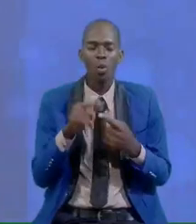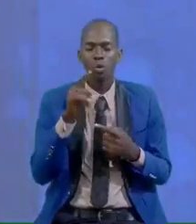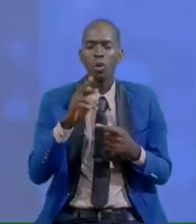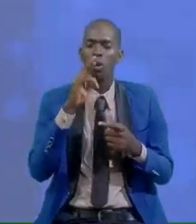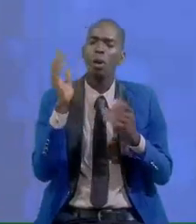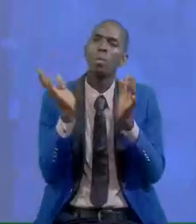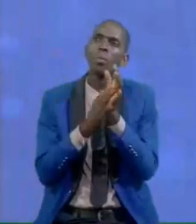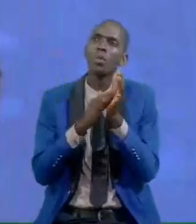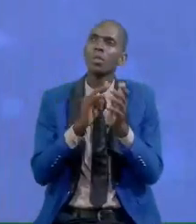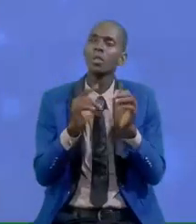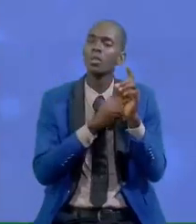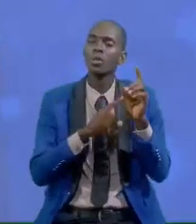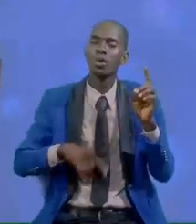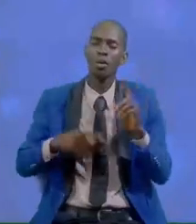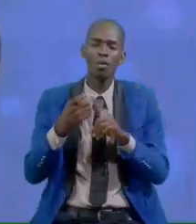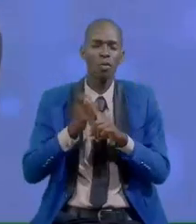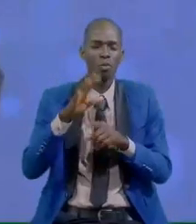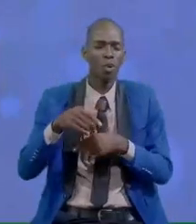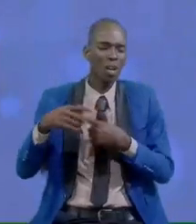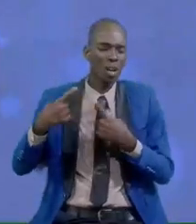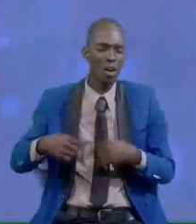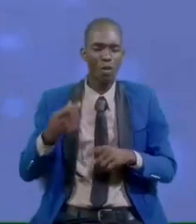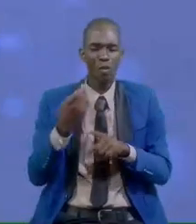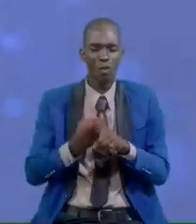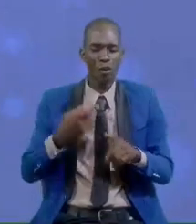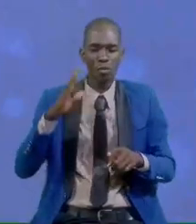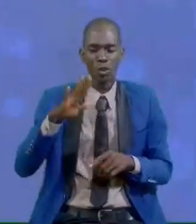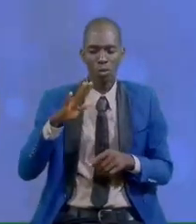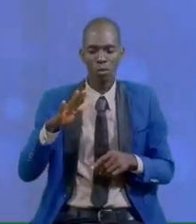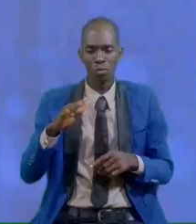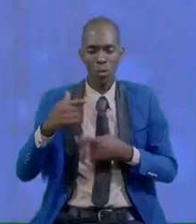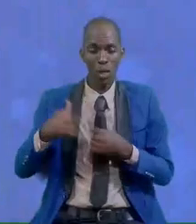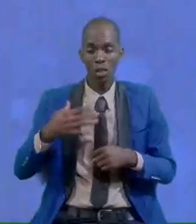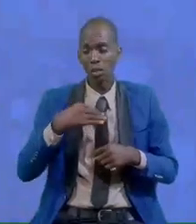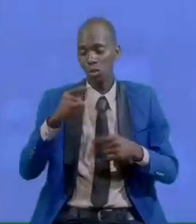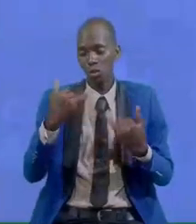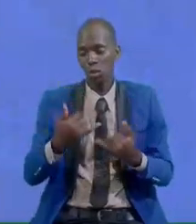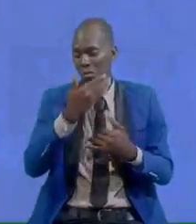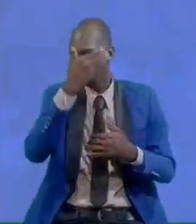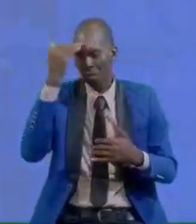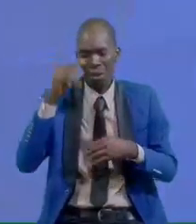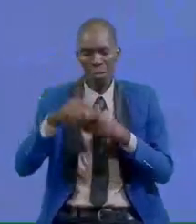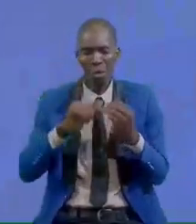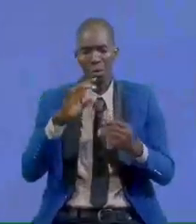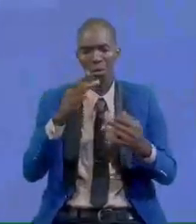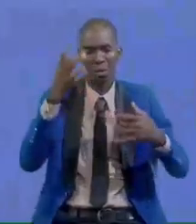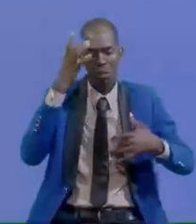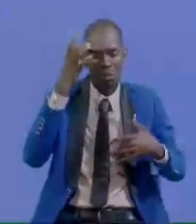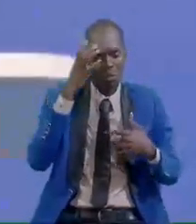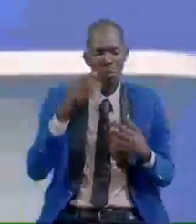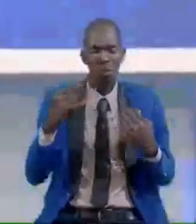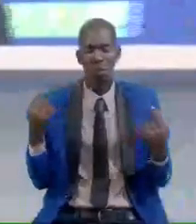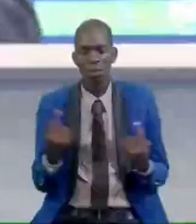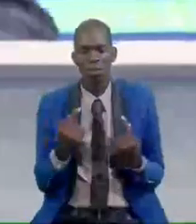Verset 4, le second. Pourtant, tu es saint. Tu sièges au milieu des louanges d'Israël. Quand tu loues Dieu, tu oublies les liens, tu oublies